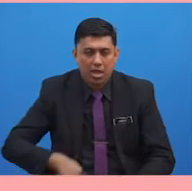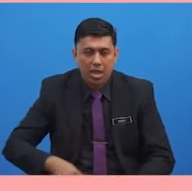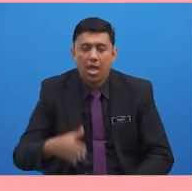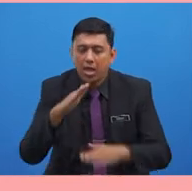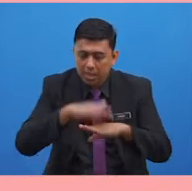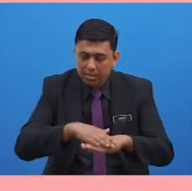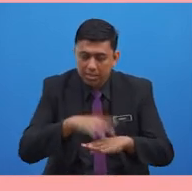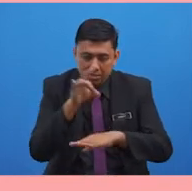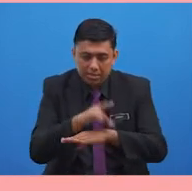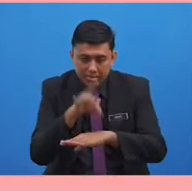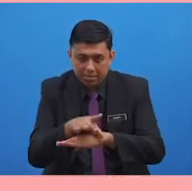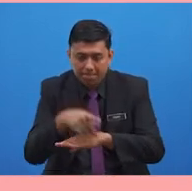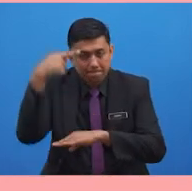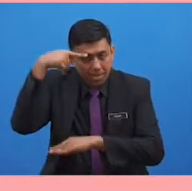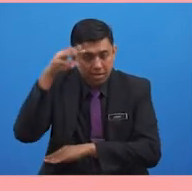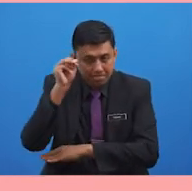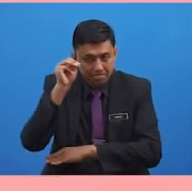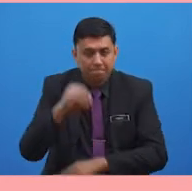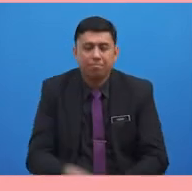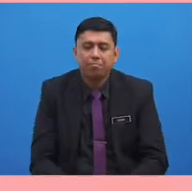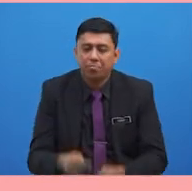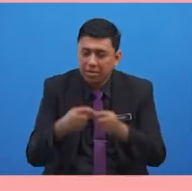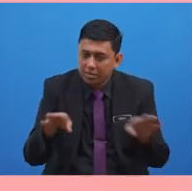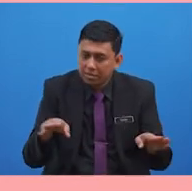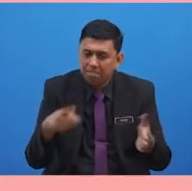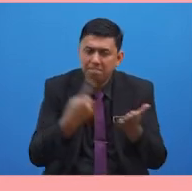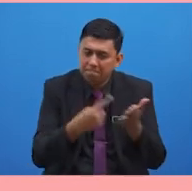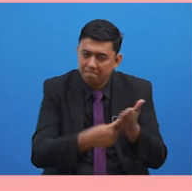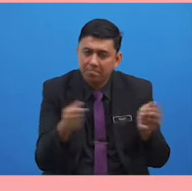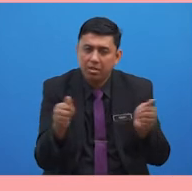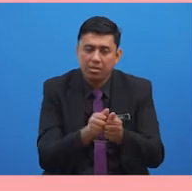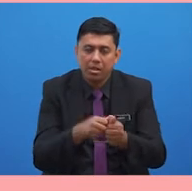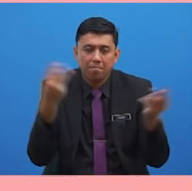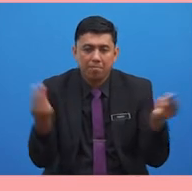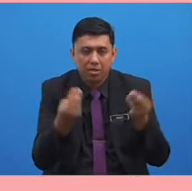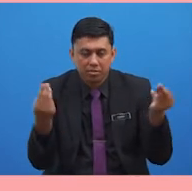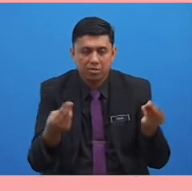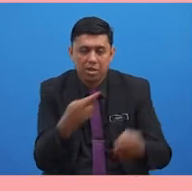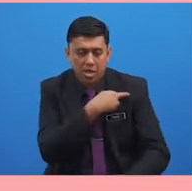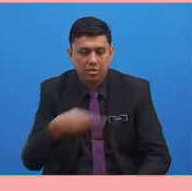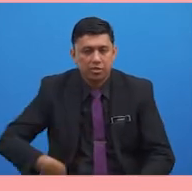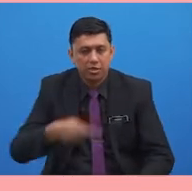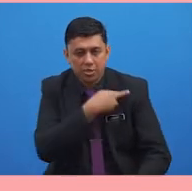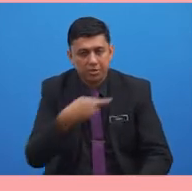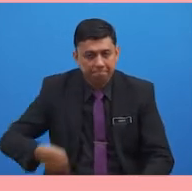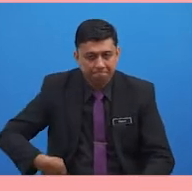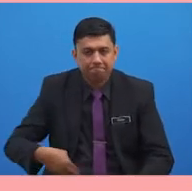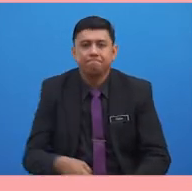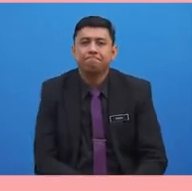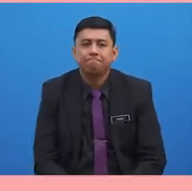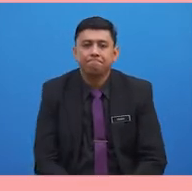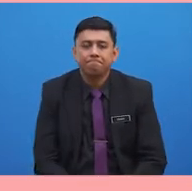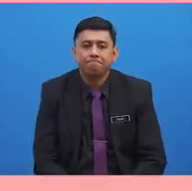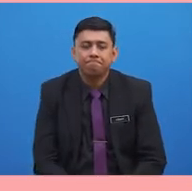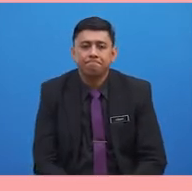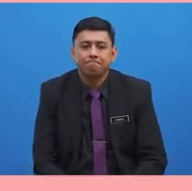atas nasihat Perdana Menteri setelah berunding dengan Majlis Raja-Raja.